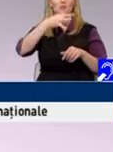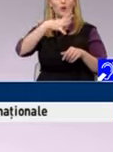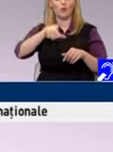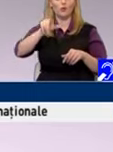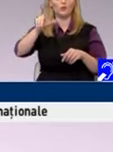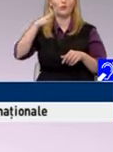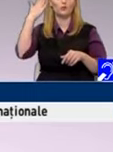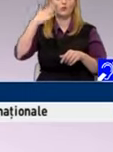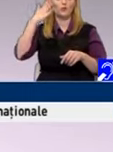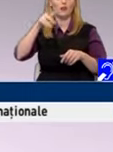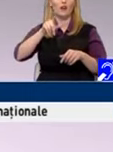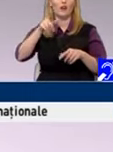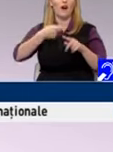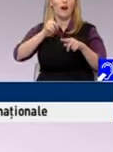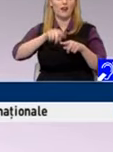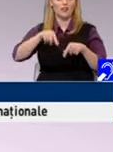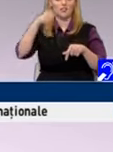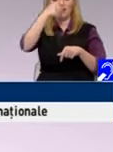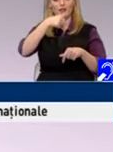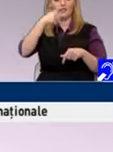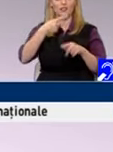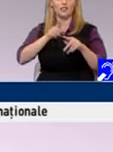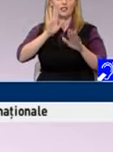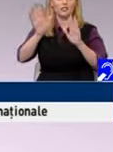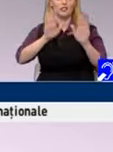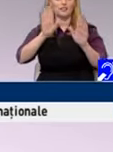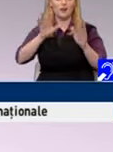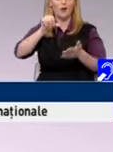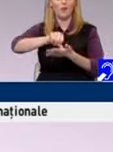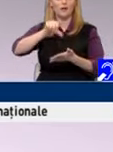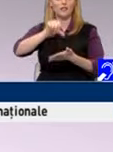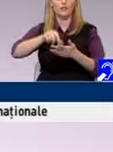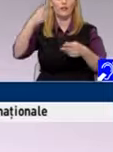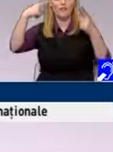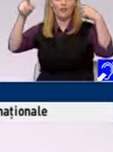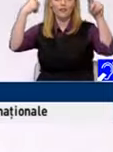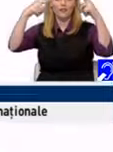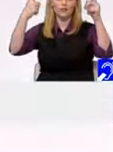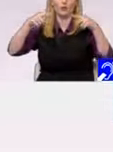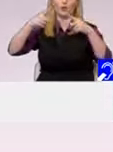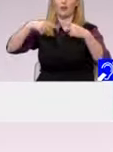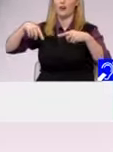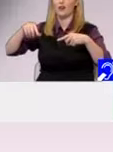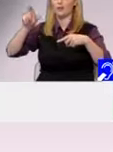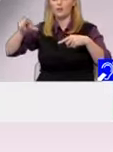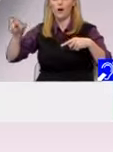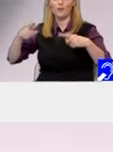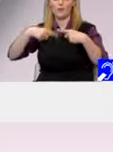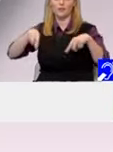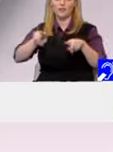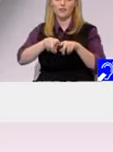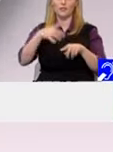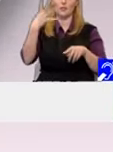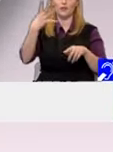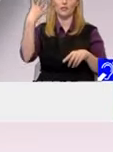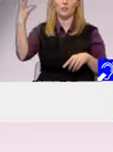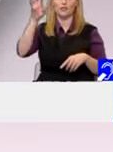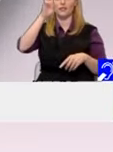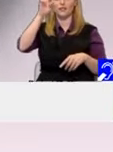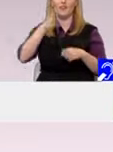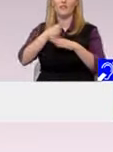din Suceava, România. La ediția din acest an a expoziției IENA au participat inventatori și organizații din 40 de țări, iar vizitatorii au